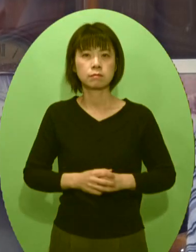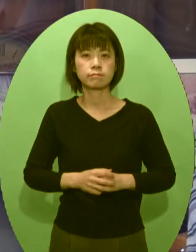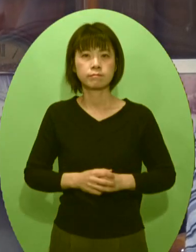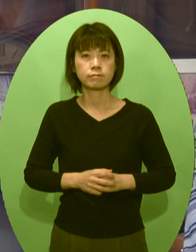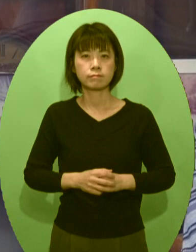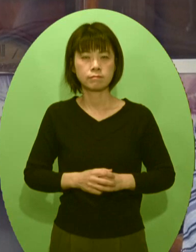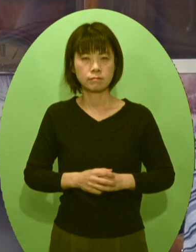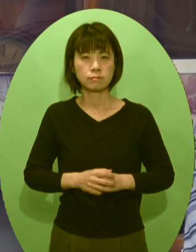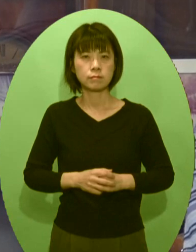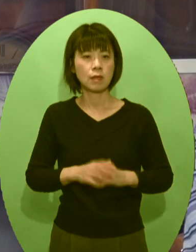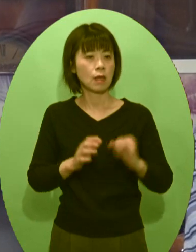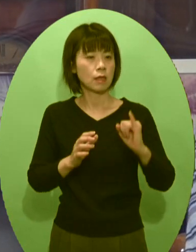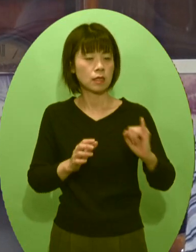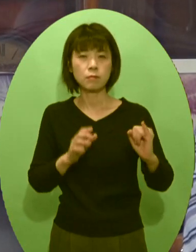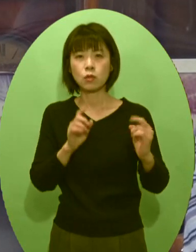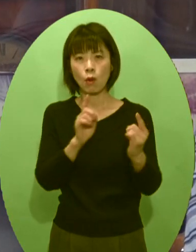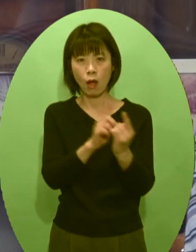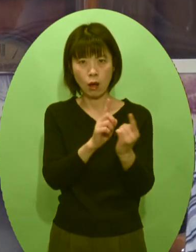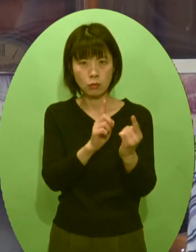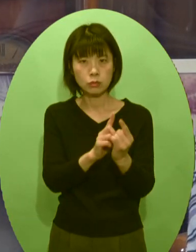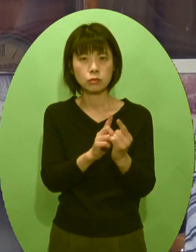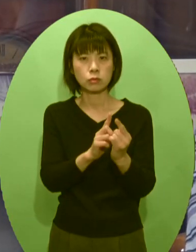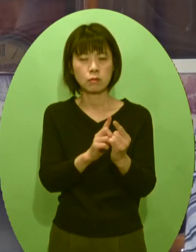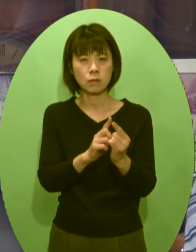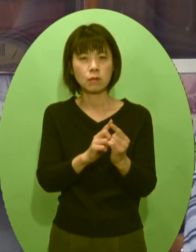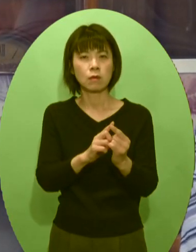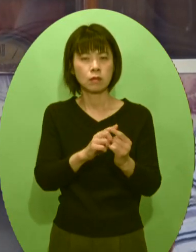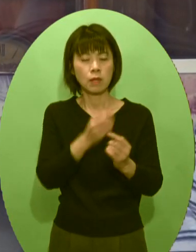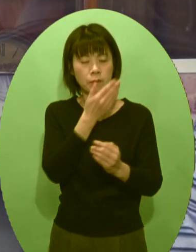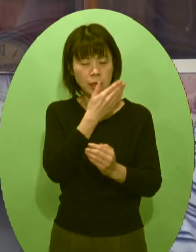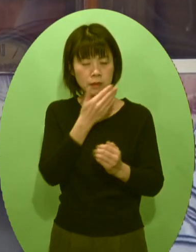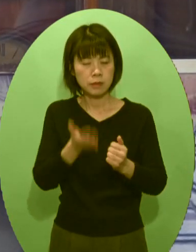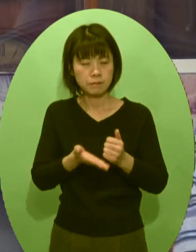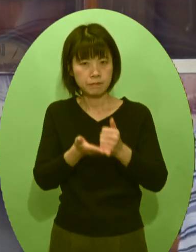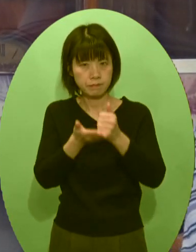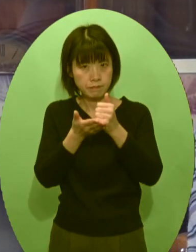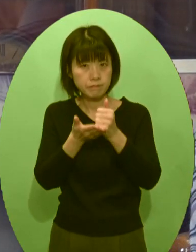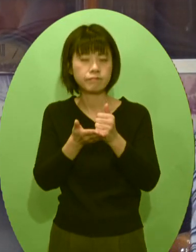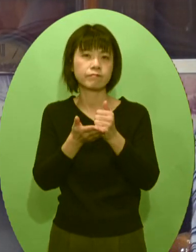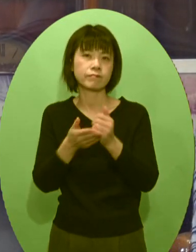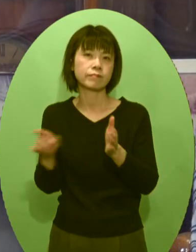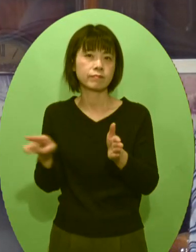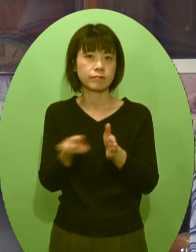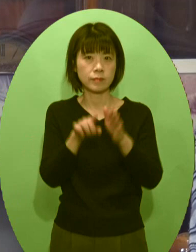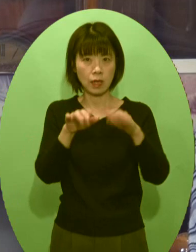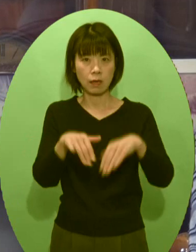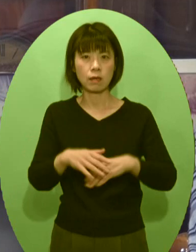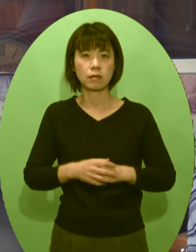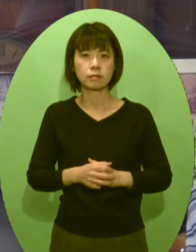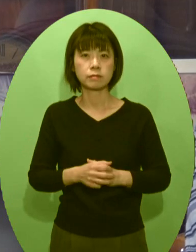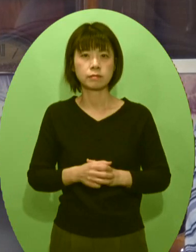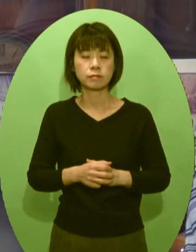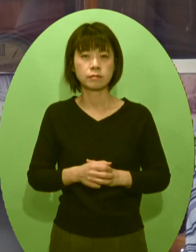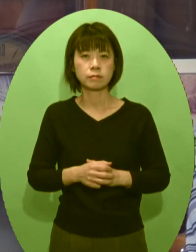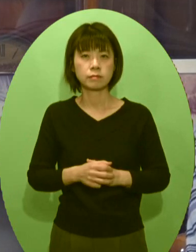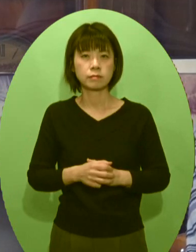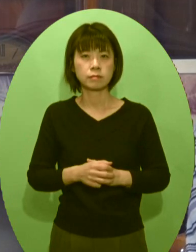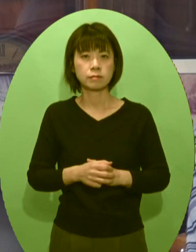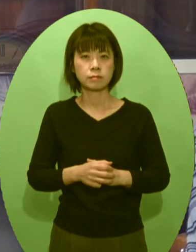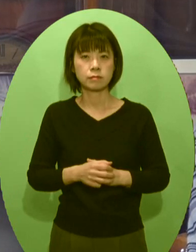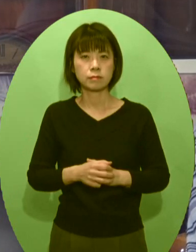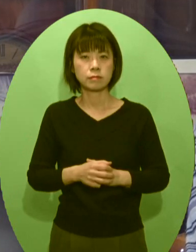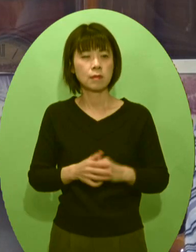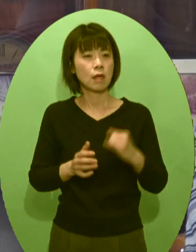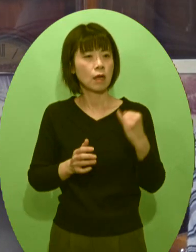うってことで、それも一つ生きがいの一つとしてね、二人でやってましたからね。はい、それだけ